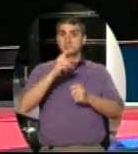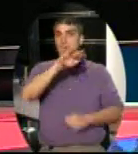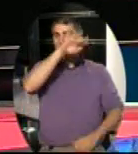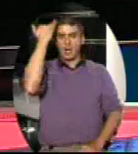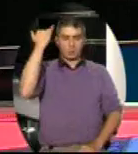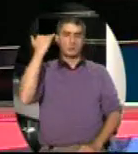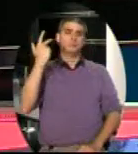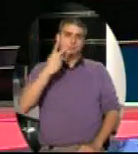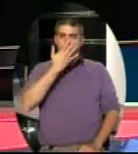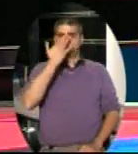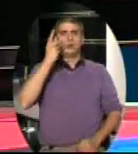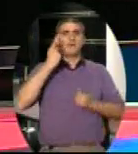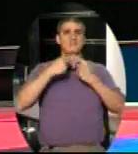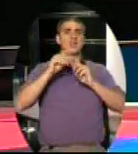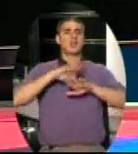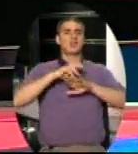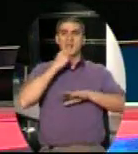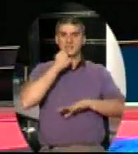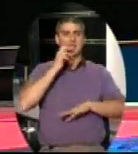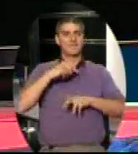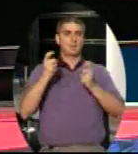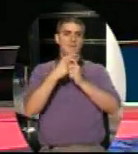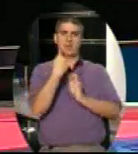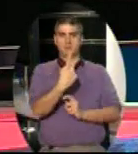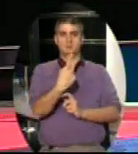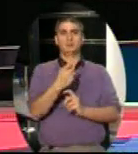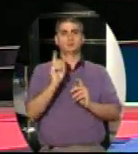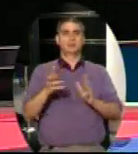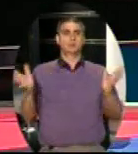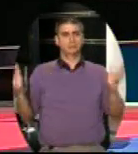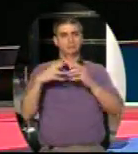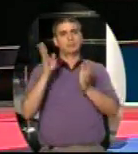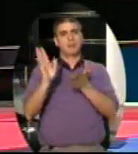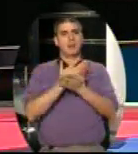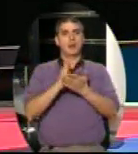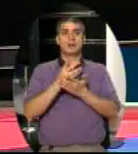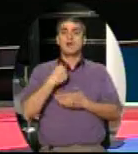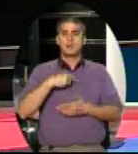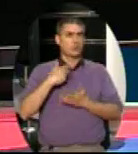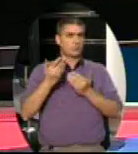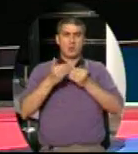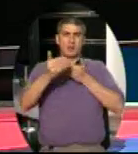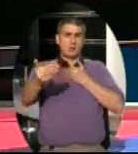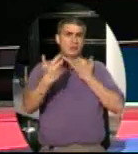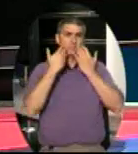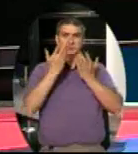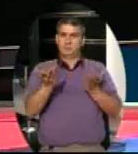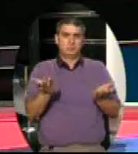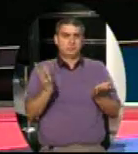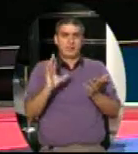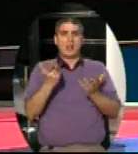חמור, אז ודאי וודאי שוועדת האתיקה וגם המפלגה עצמה צריכה להתכנס ולהחליט בעניין הזה. אבל אנחנו רחוקים מהסיפור הזה במקרה הזה, אז